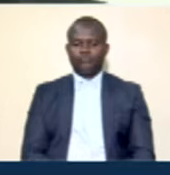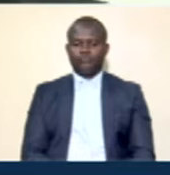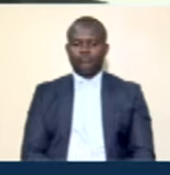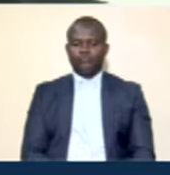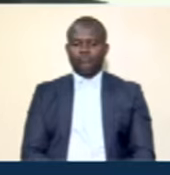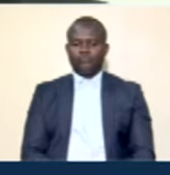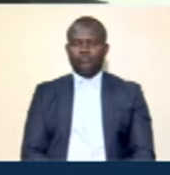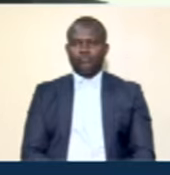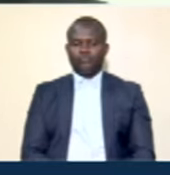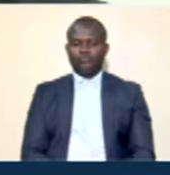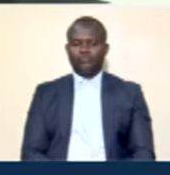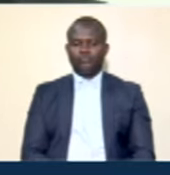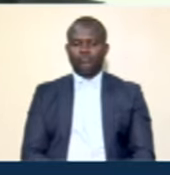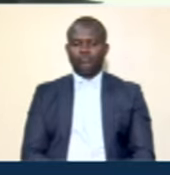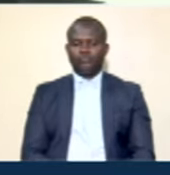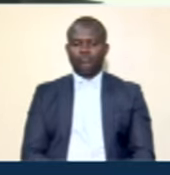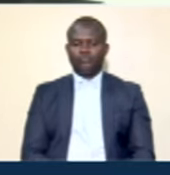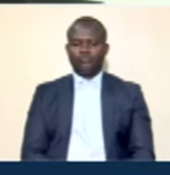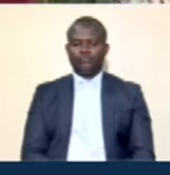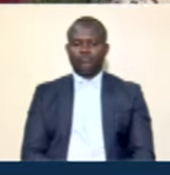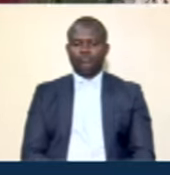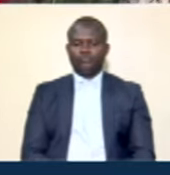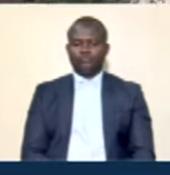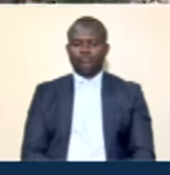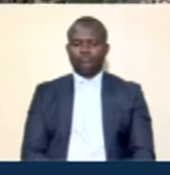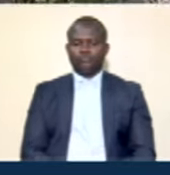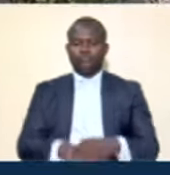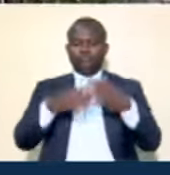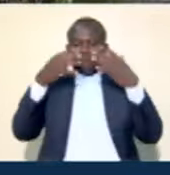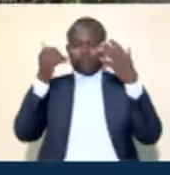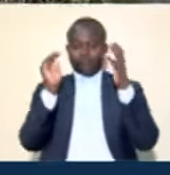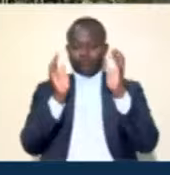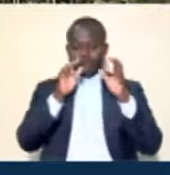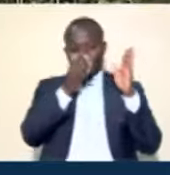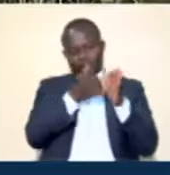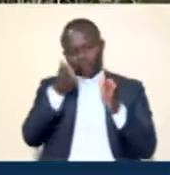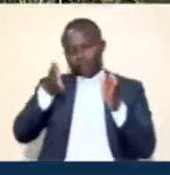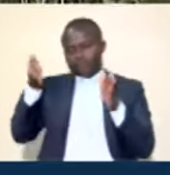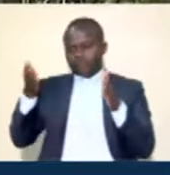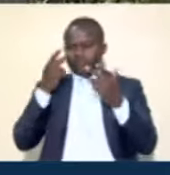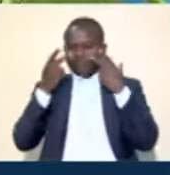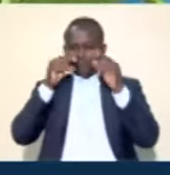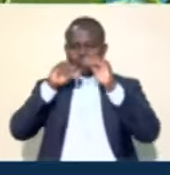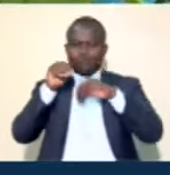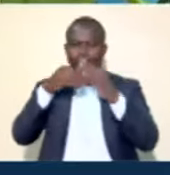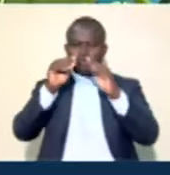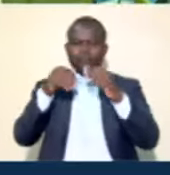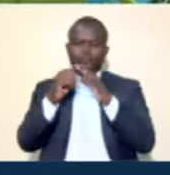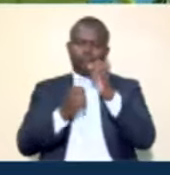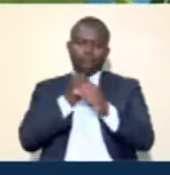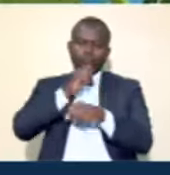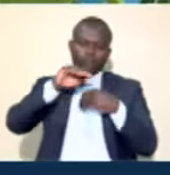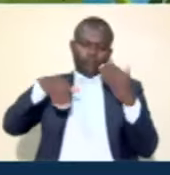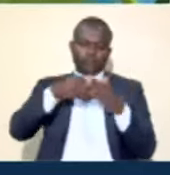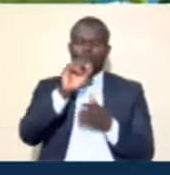markets where we can source our essential goods. Ufashe ikiciro ku kindi, usanga umusaruro w'ubuhinzi mu mwaka wose